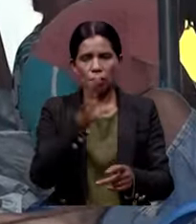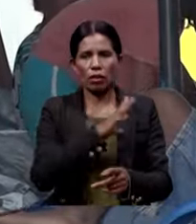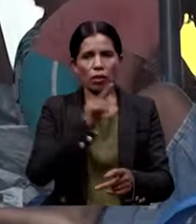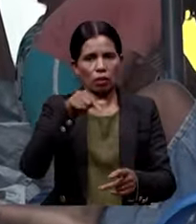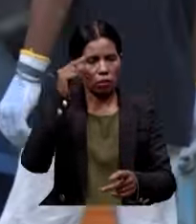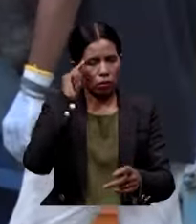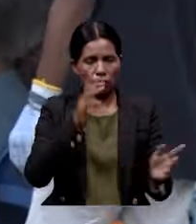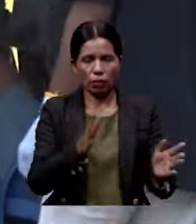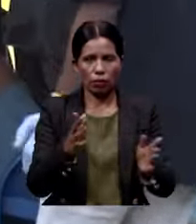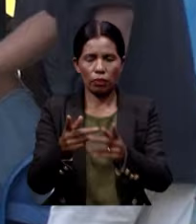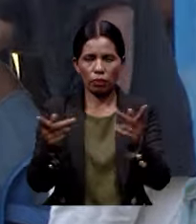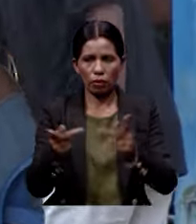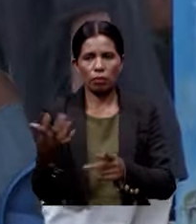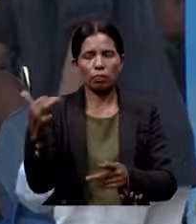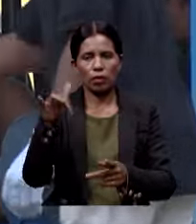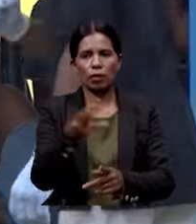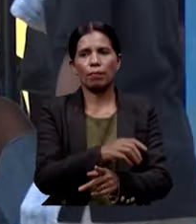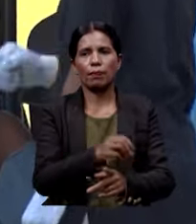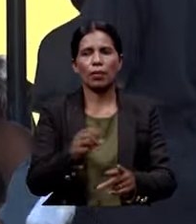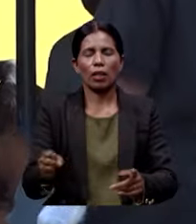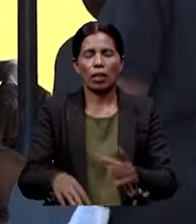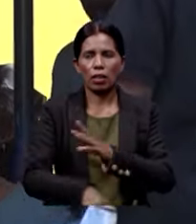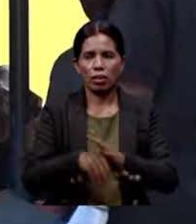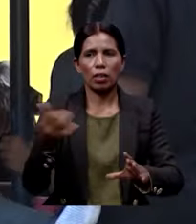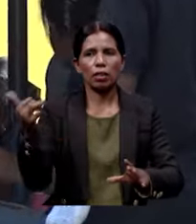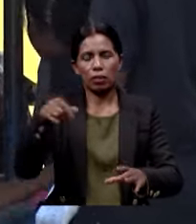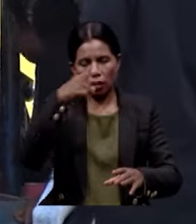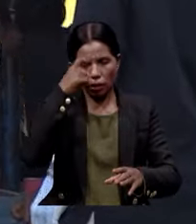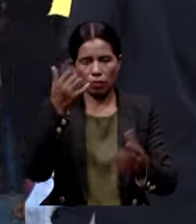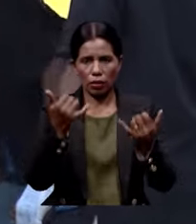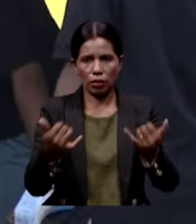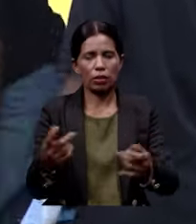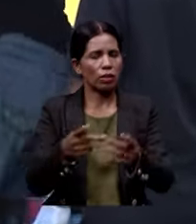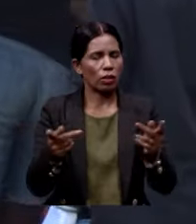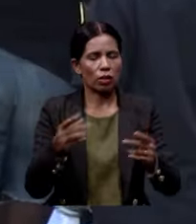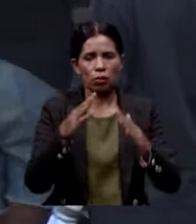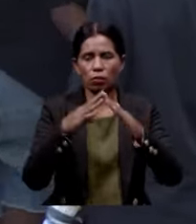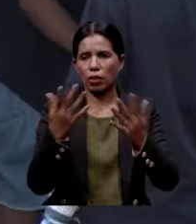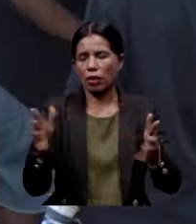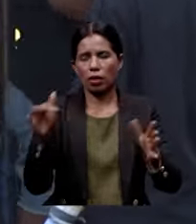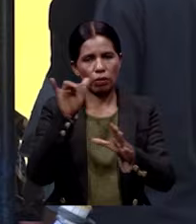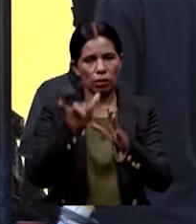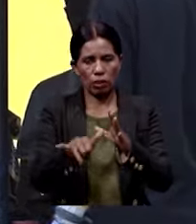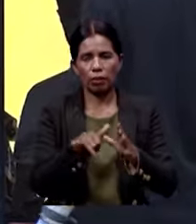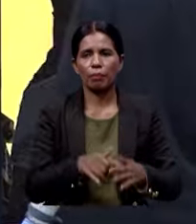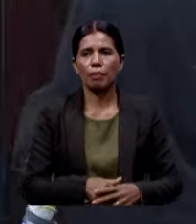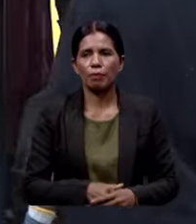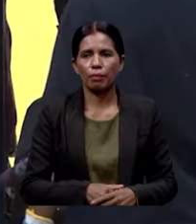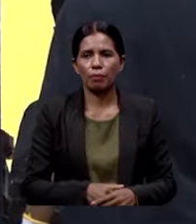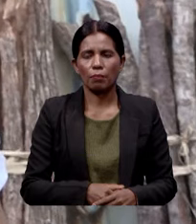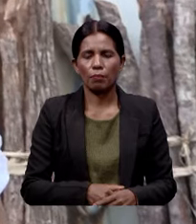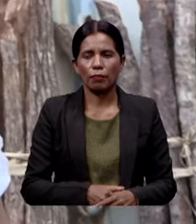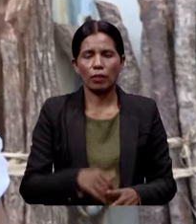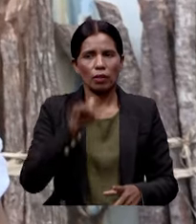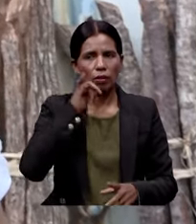guvernu prepara uluk Fatin basira. Molo khasai sira, tamba daudau ne sira Fatin la iha tuhela. Liu orbain ruak